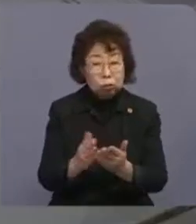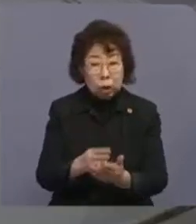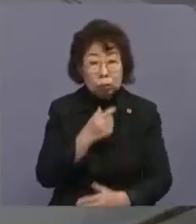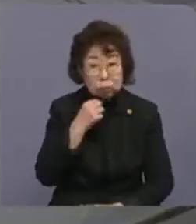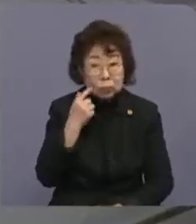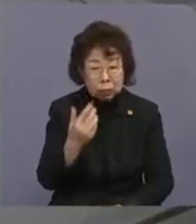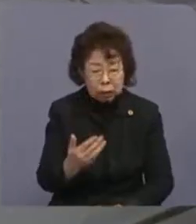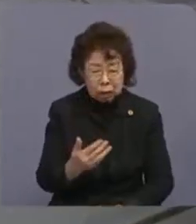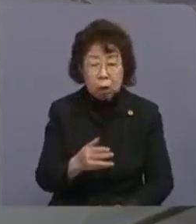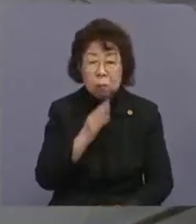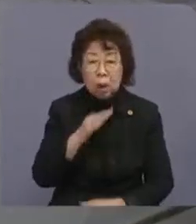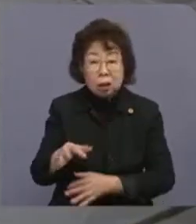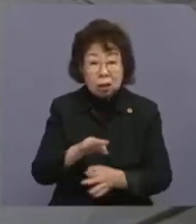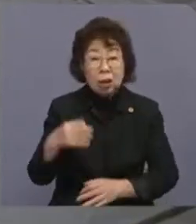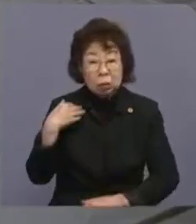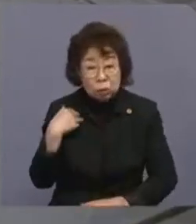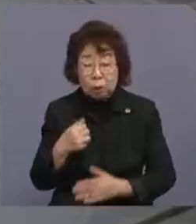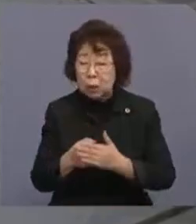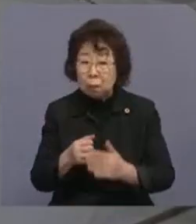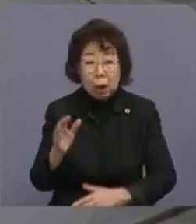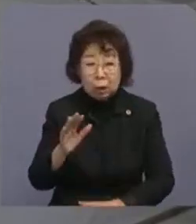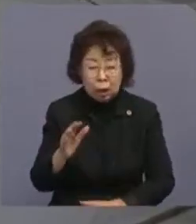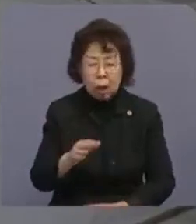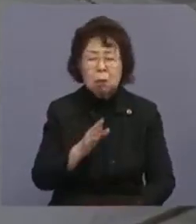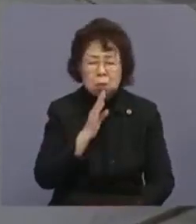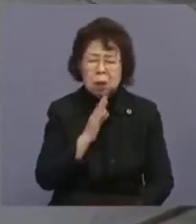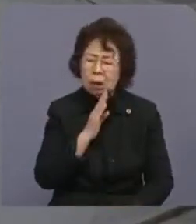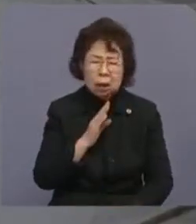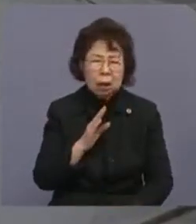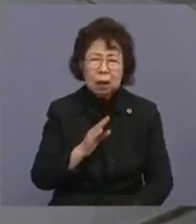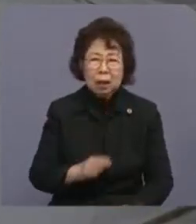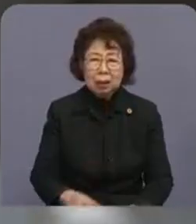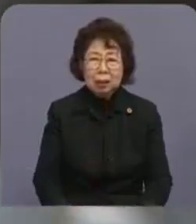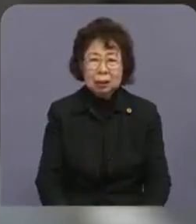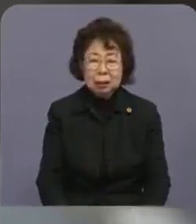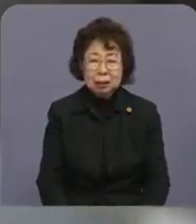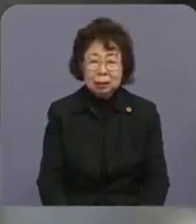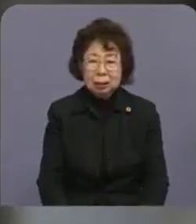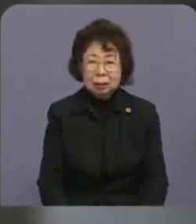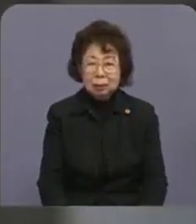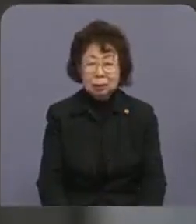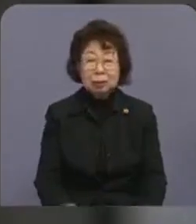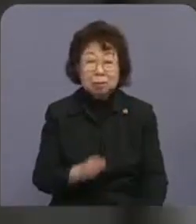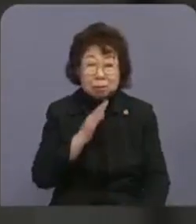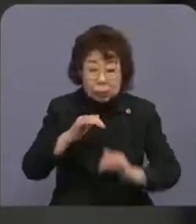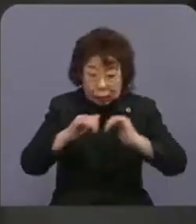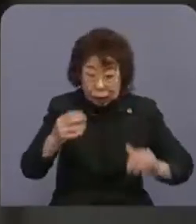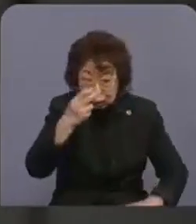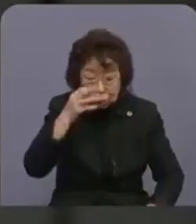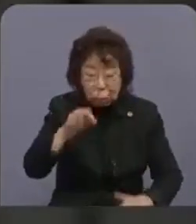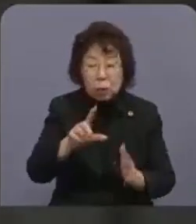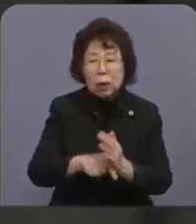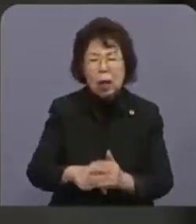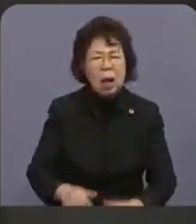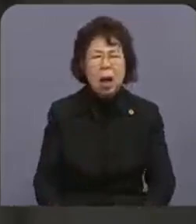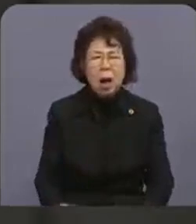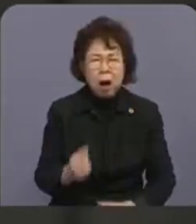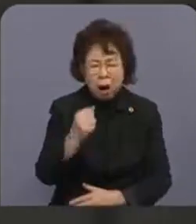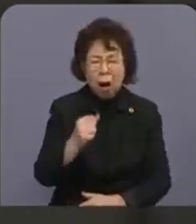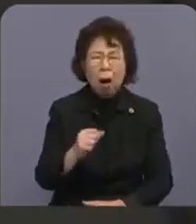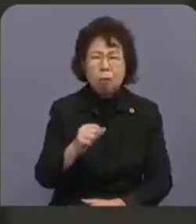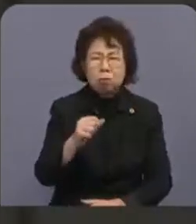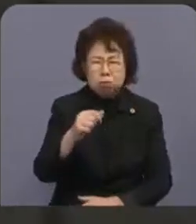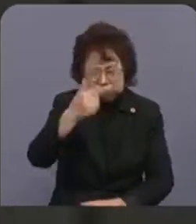네. 그런 경제적인 부담 때문인지 네. 엄두를 못 내고 있었지. 실태 조사에서는 아직 재래식